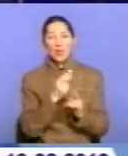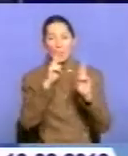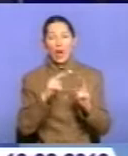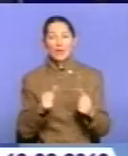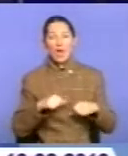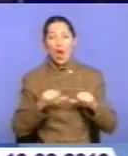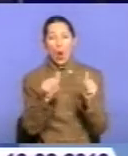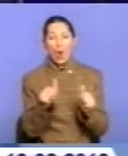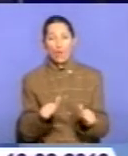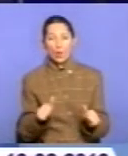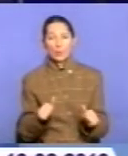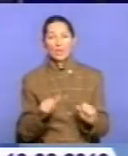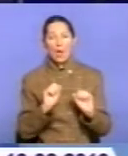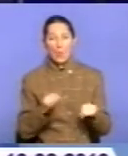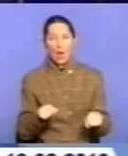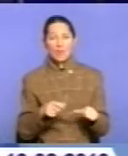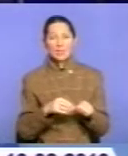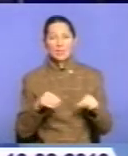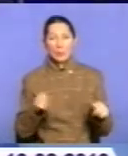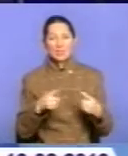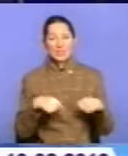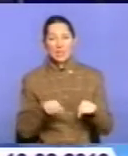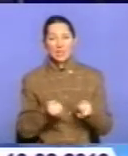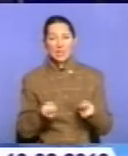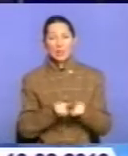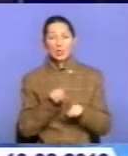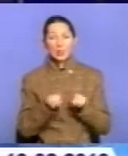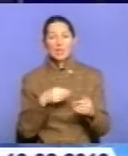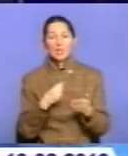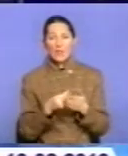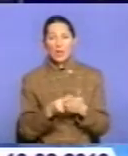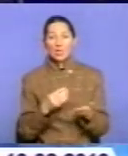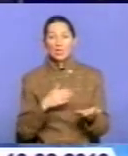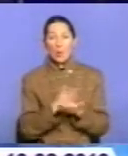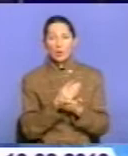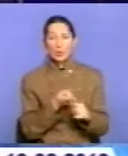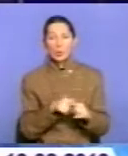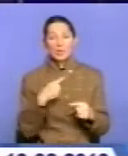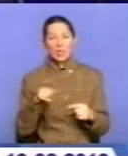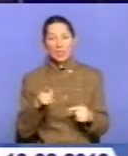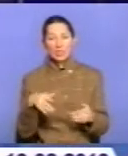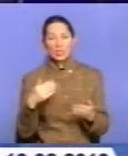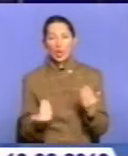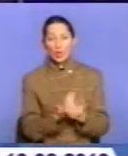на земельні ділянки. Також змінилася вартість послуг. Про ці та інші нововведення – далі у сюжеті.